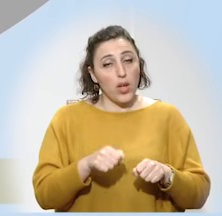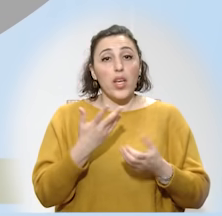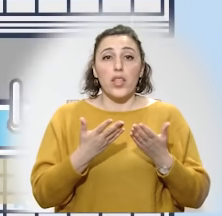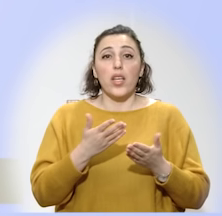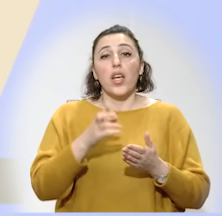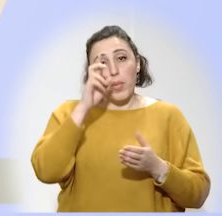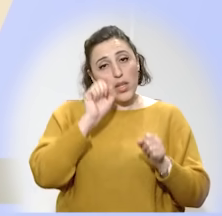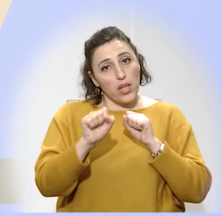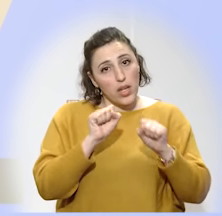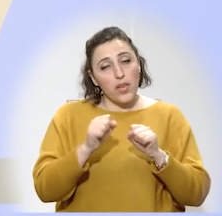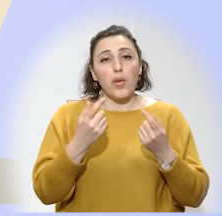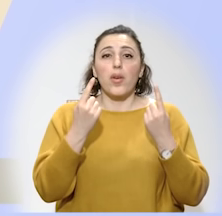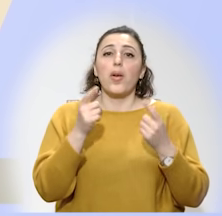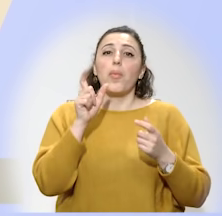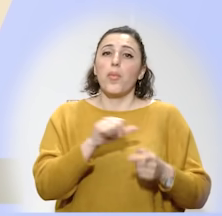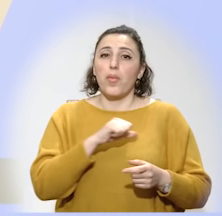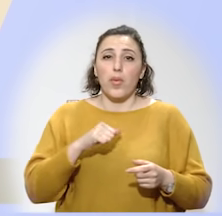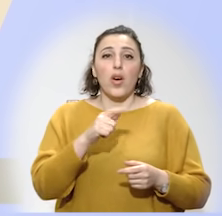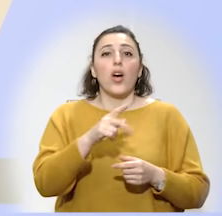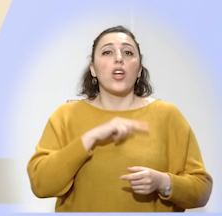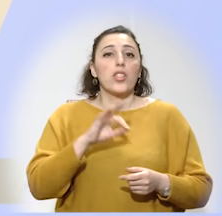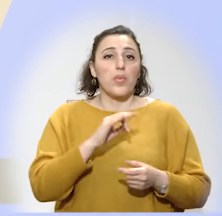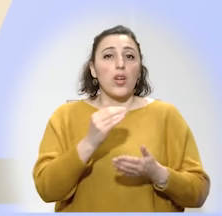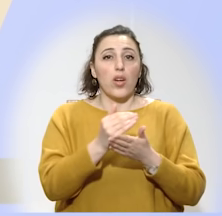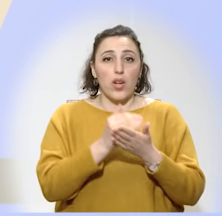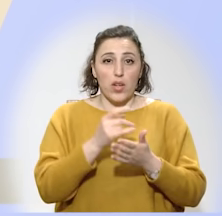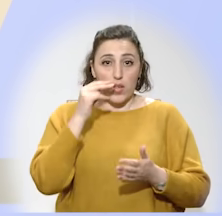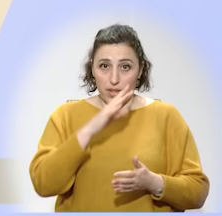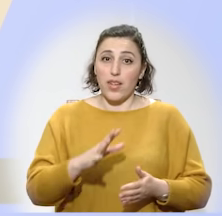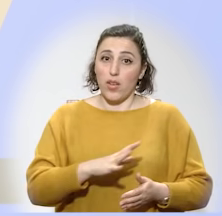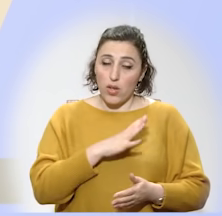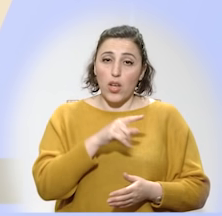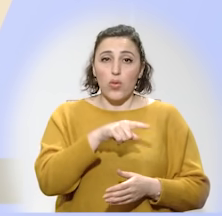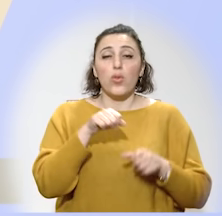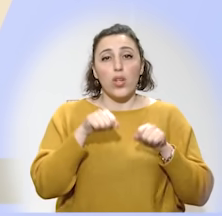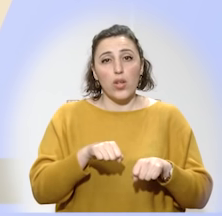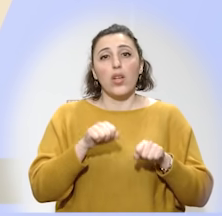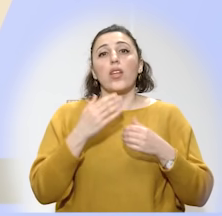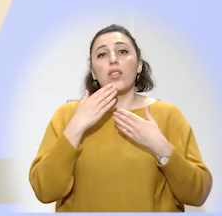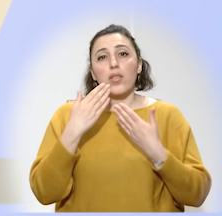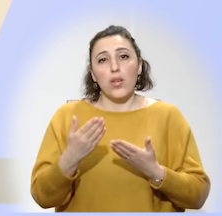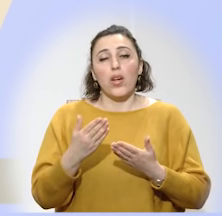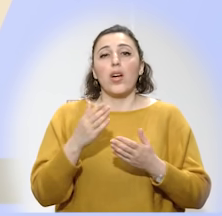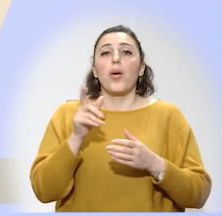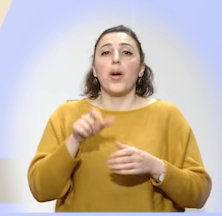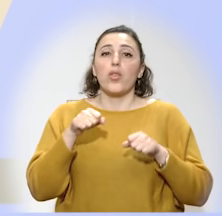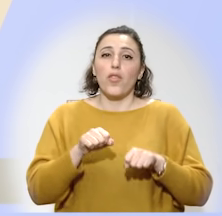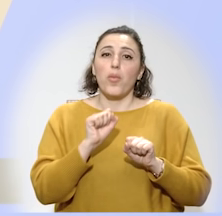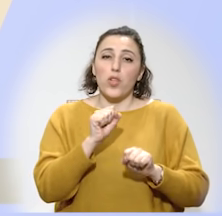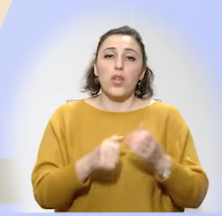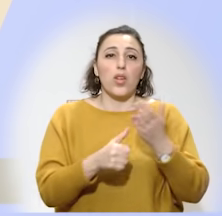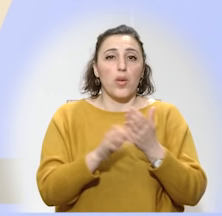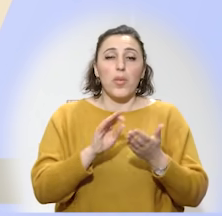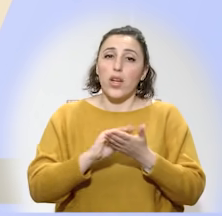նախատեսված դեպքում։ Եթե պետական եւ տեղական ինքնակառավարման մարմինը կամ պաշտոնատար անձը խախտել է ձեր աշխատանքային իրավունքները, ապա կարող եք ստանալ